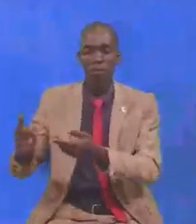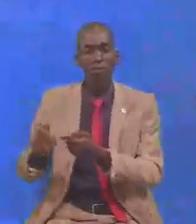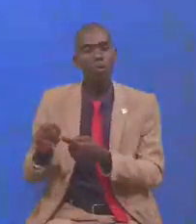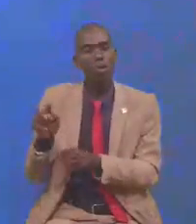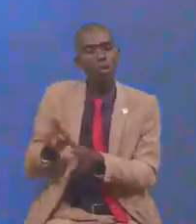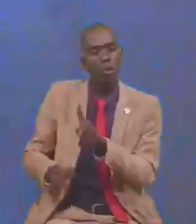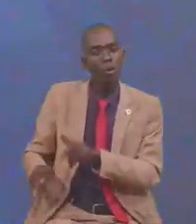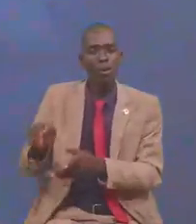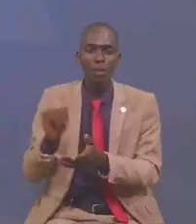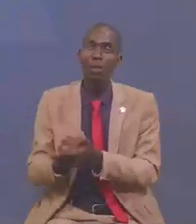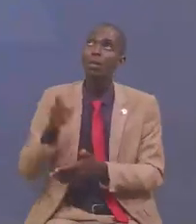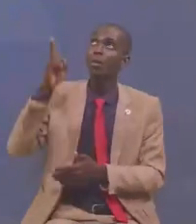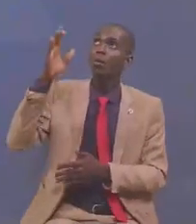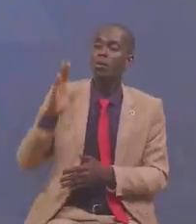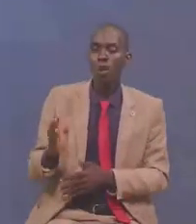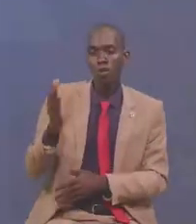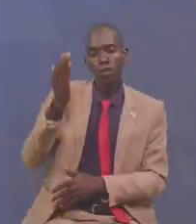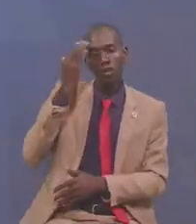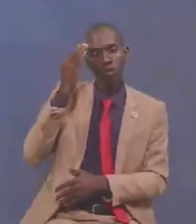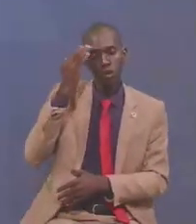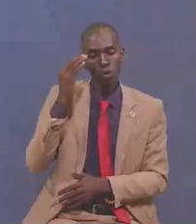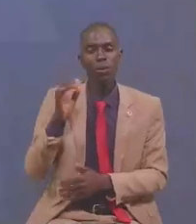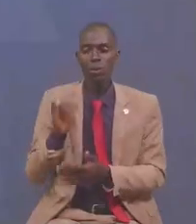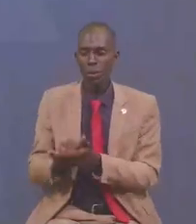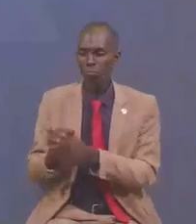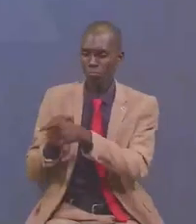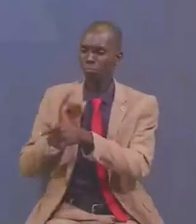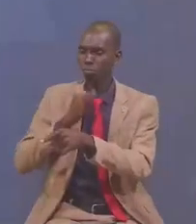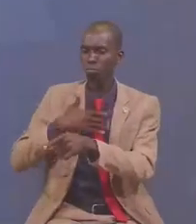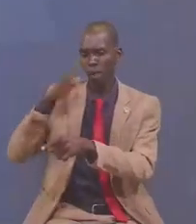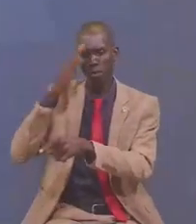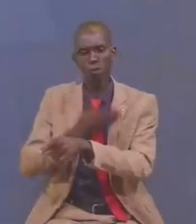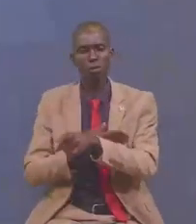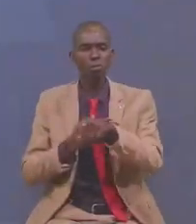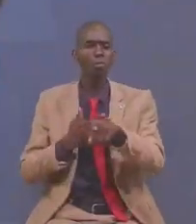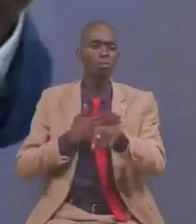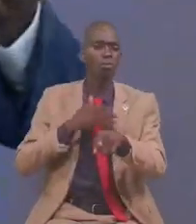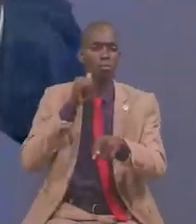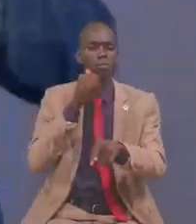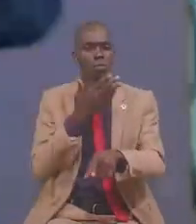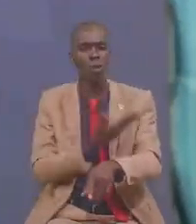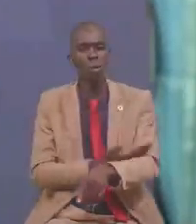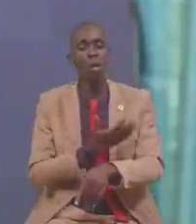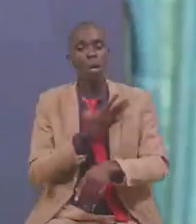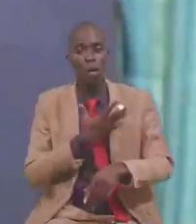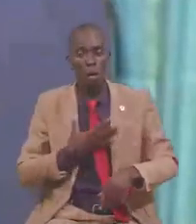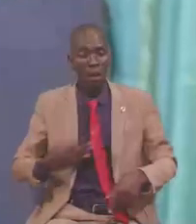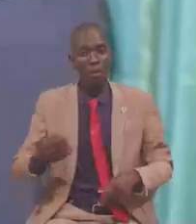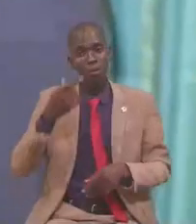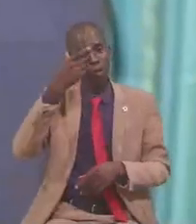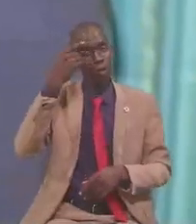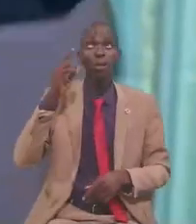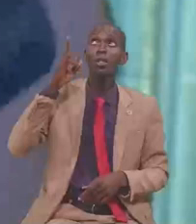ceux que Dieu reconnaît. Voici mon fils, voici ma fille. Et parce qu'il est le Père